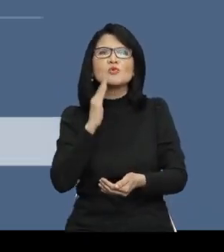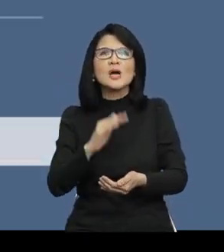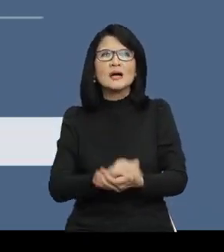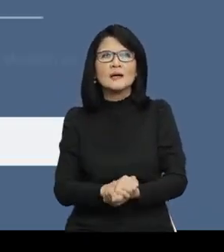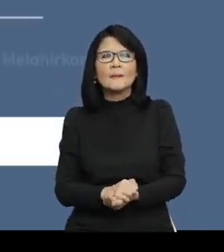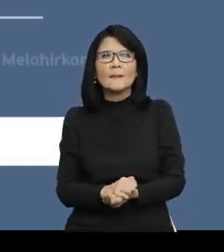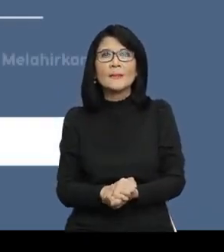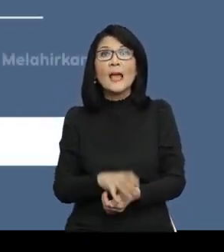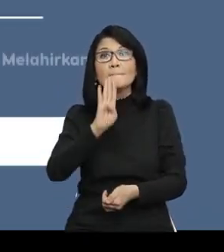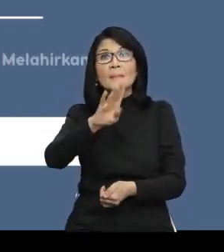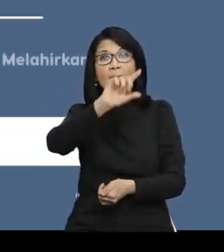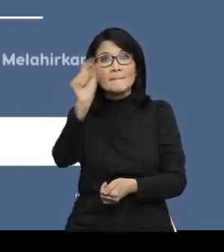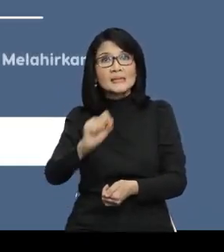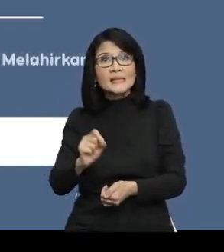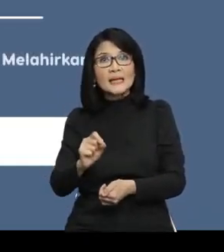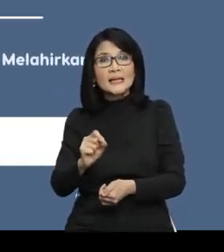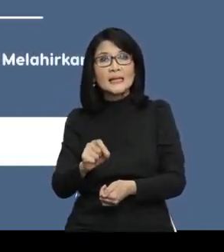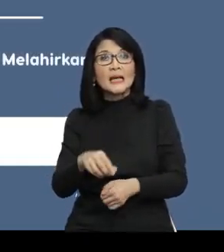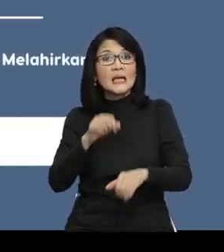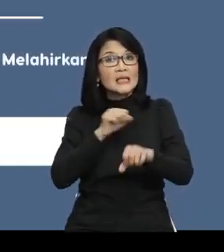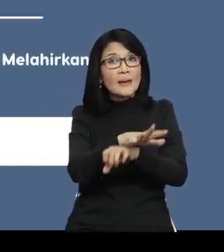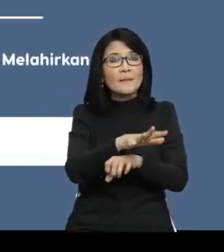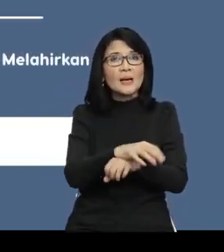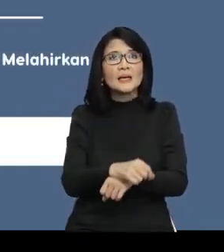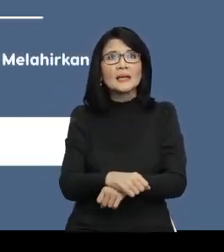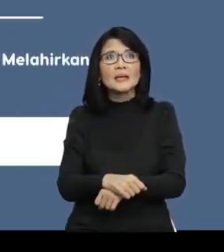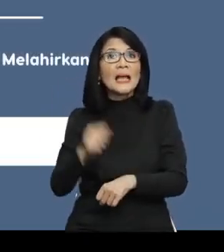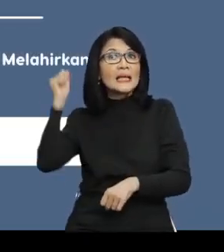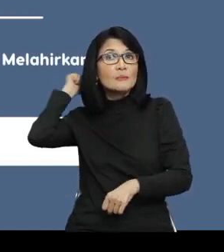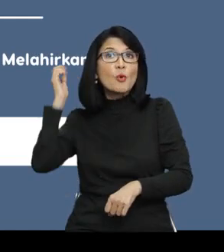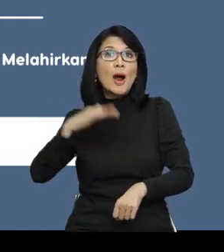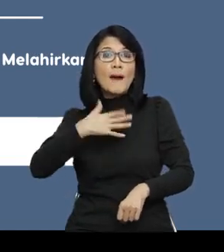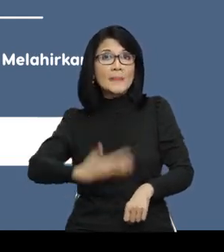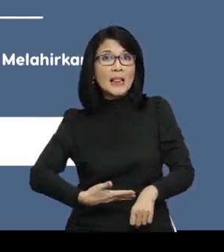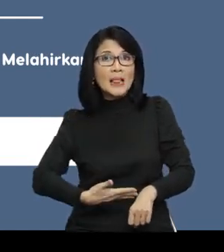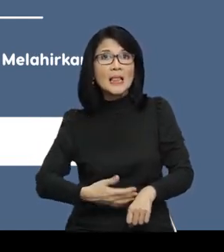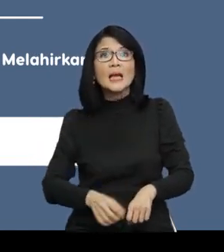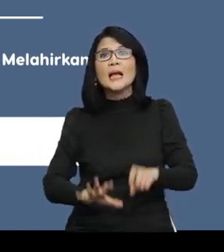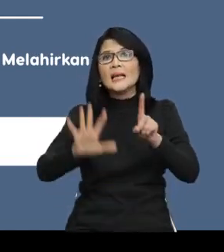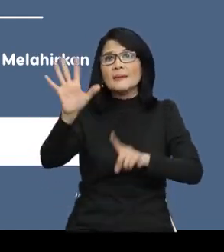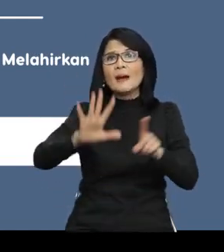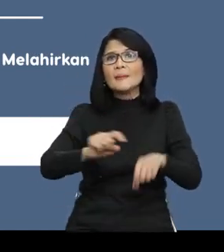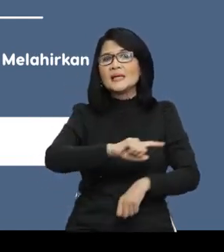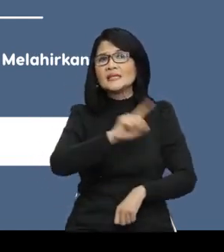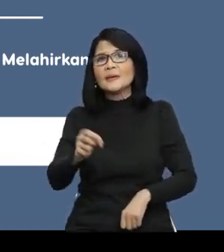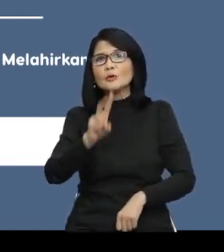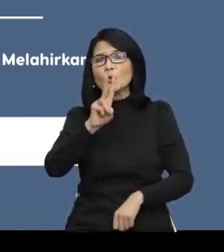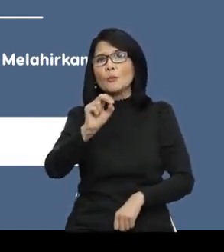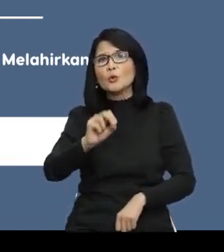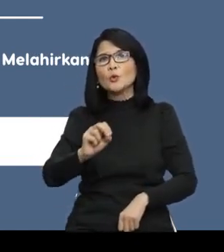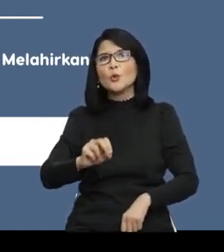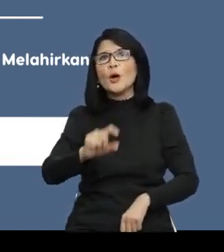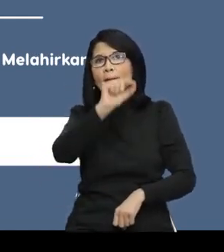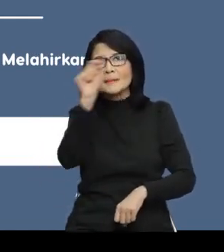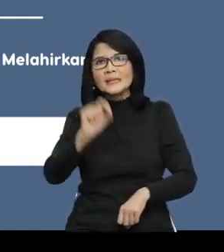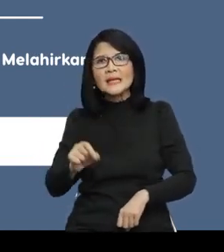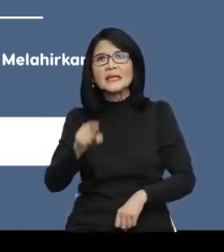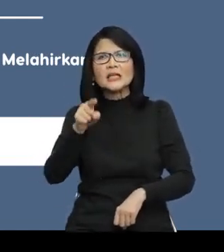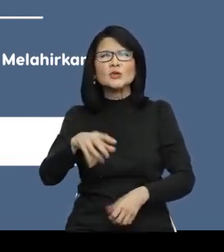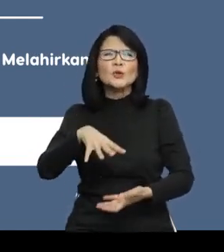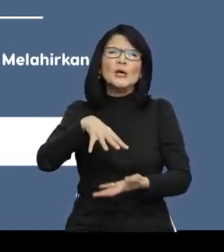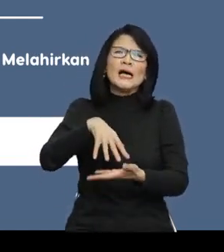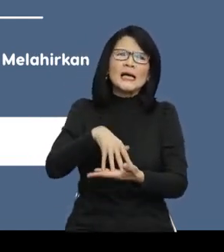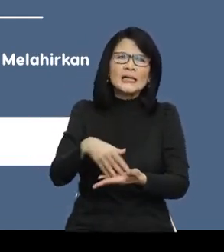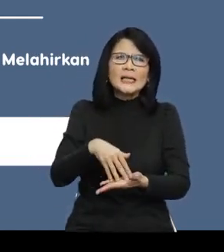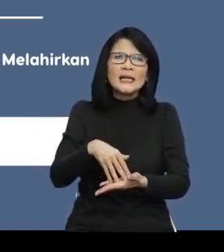remaja. 4% dari penduduk terdampak adalah ibu hamil, di mana 15-20% diantaranya